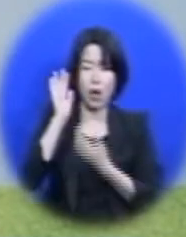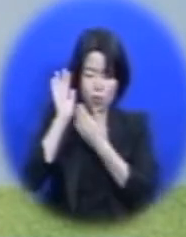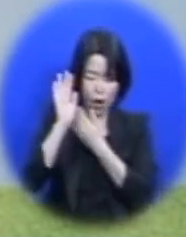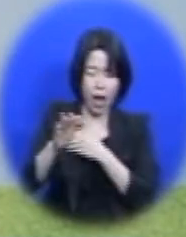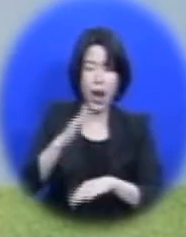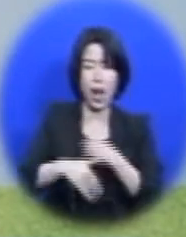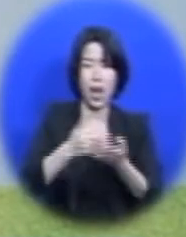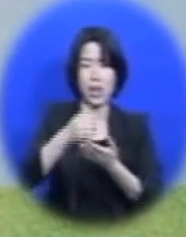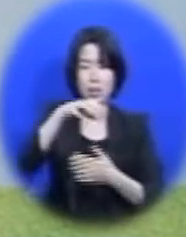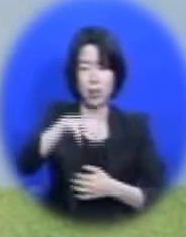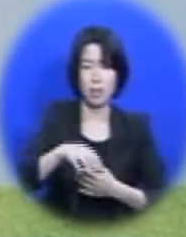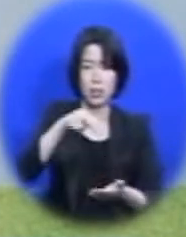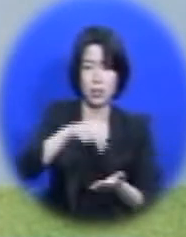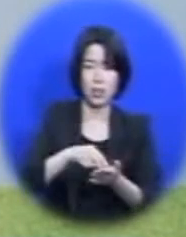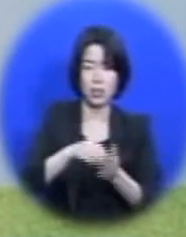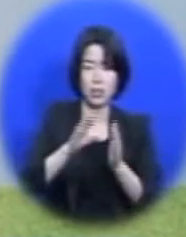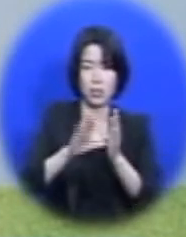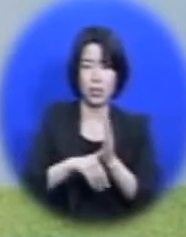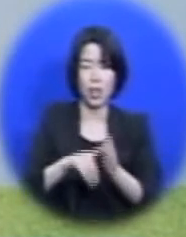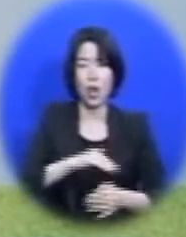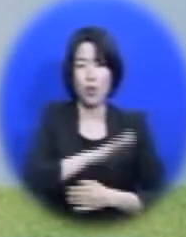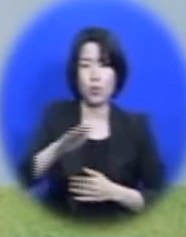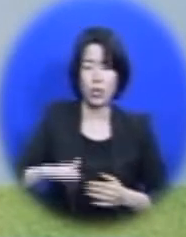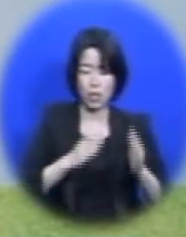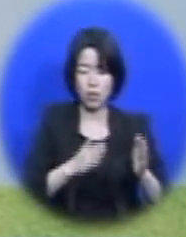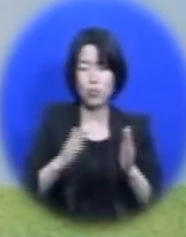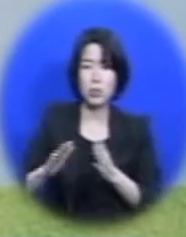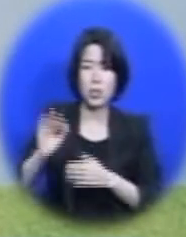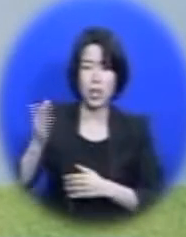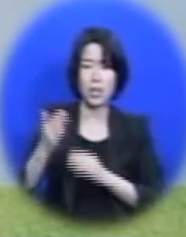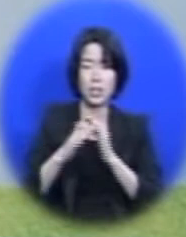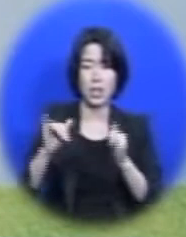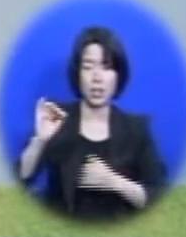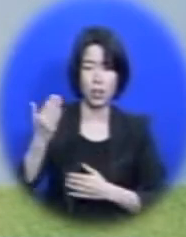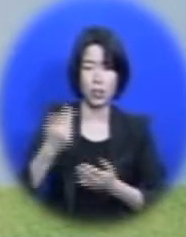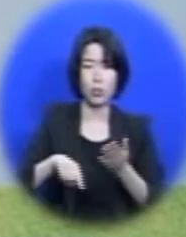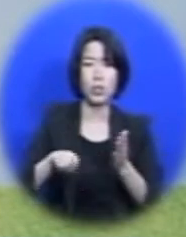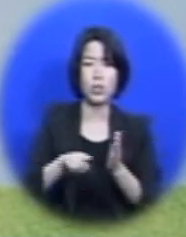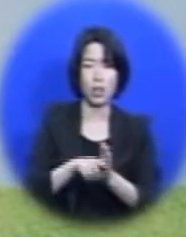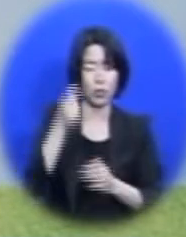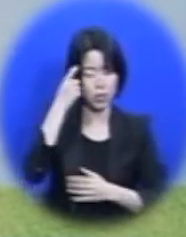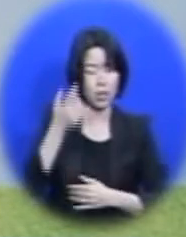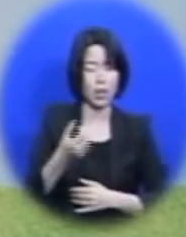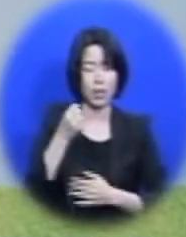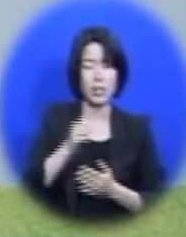때 우리가 준비된 자가 되게 하기 위해서라고 생각이 듭니다.